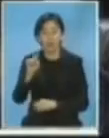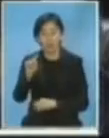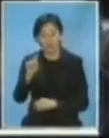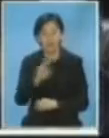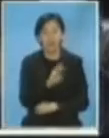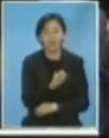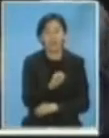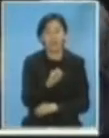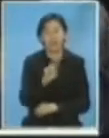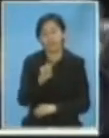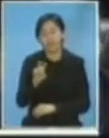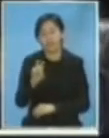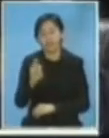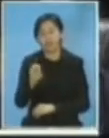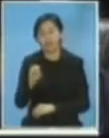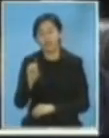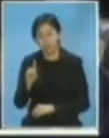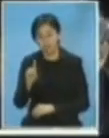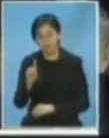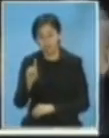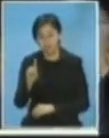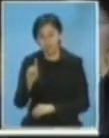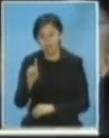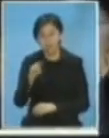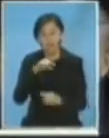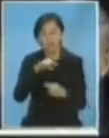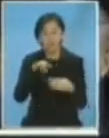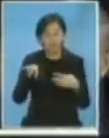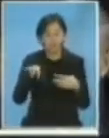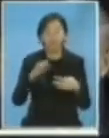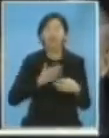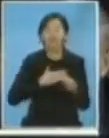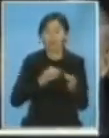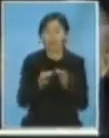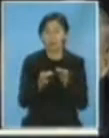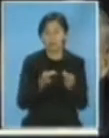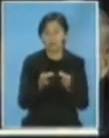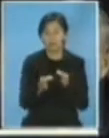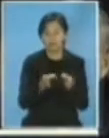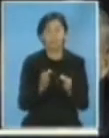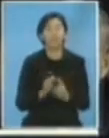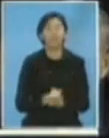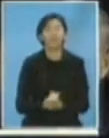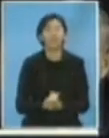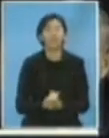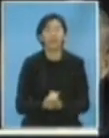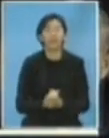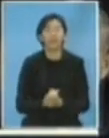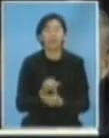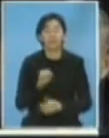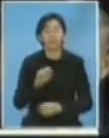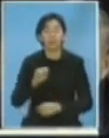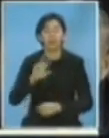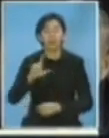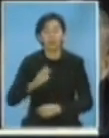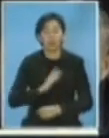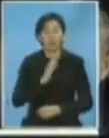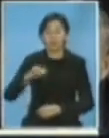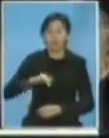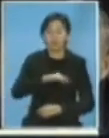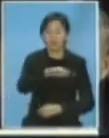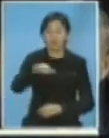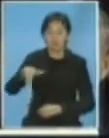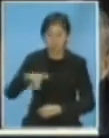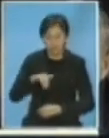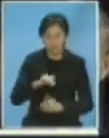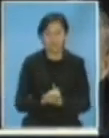รัฐธรรมนูญและกฎหมายจากการแก้ไขรัฐธรรมนูญที่มาของสว.ในวาระที่2ด้วยการจงใจใช้เสียงข้างมากในที่ประ